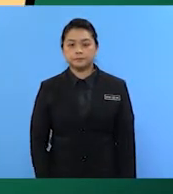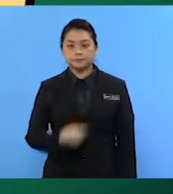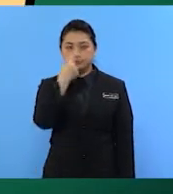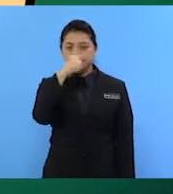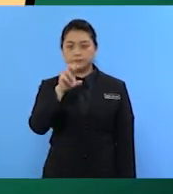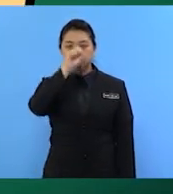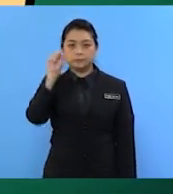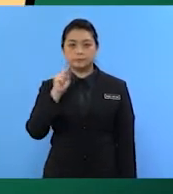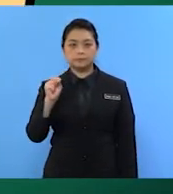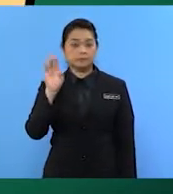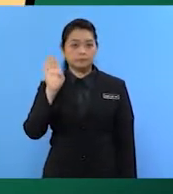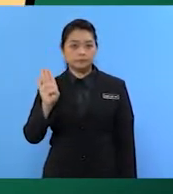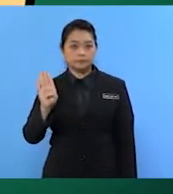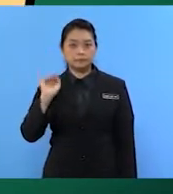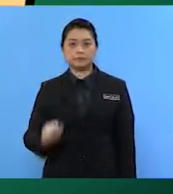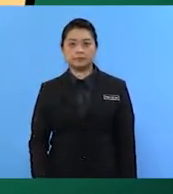Untuk soalan B,